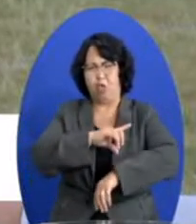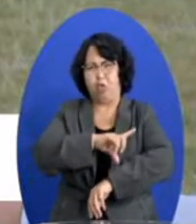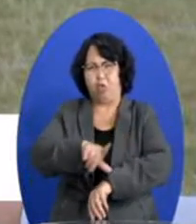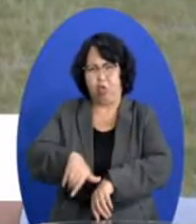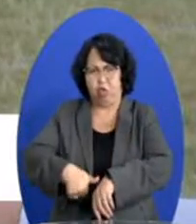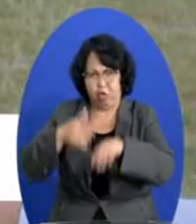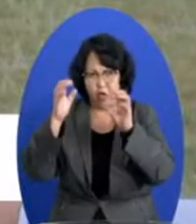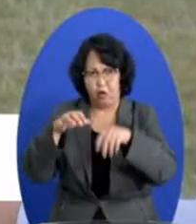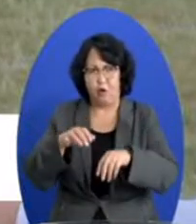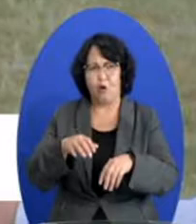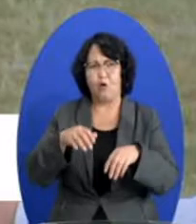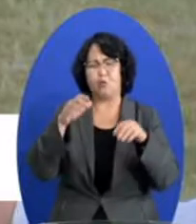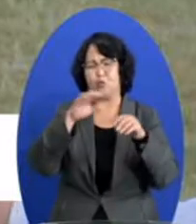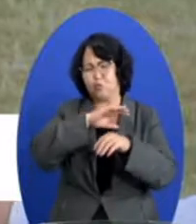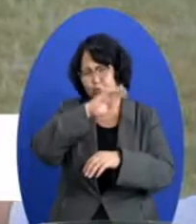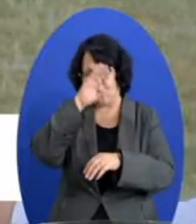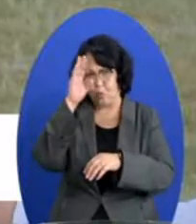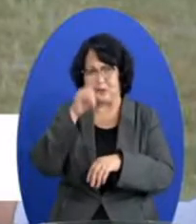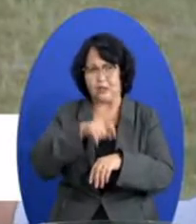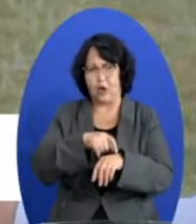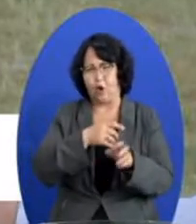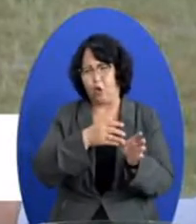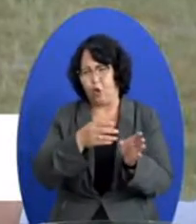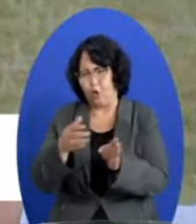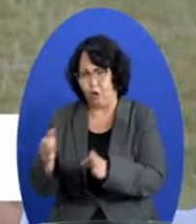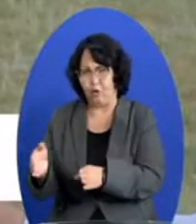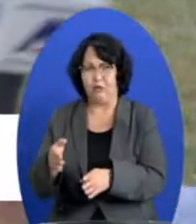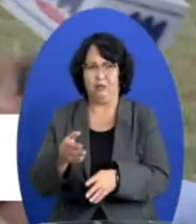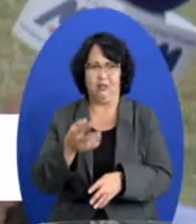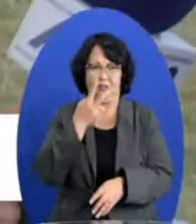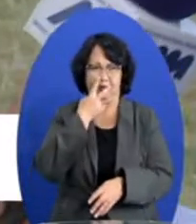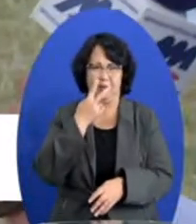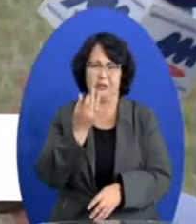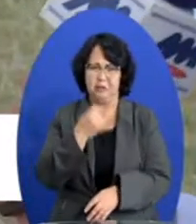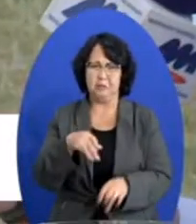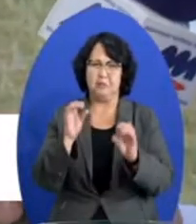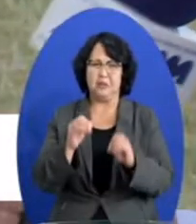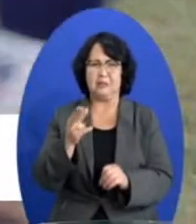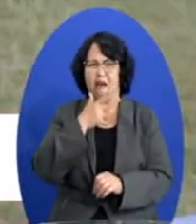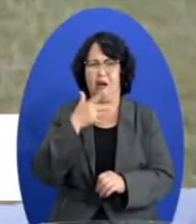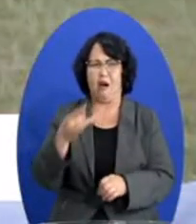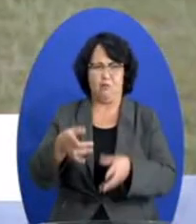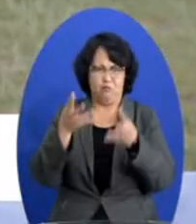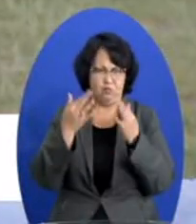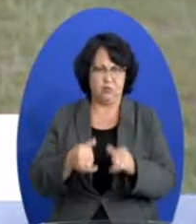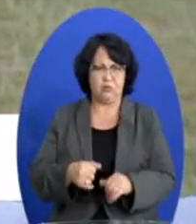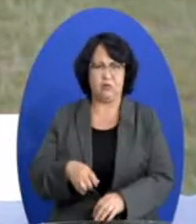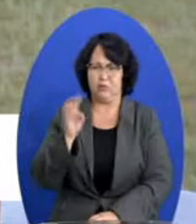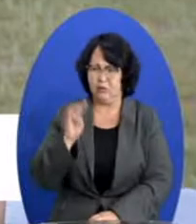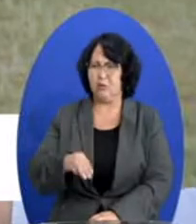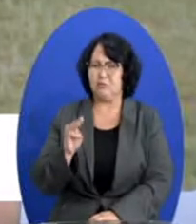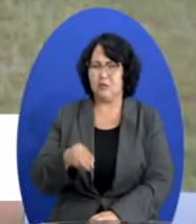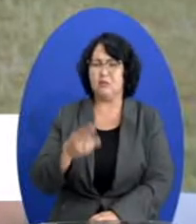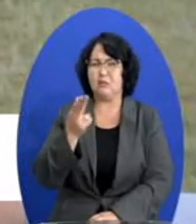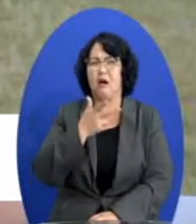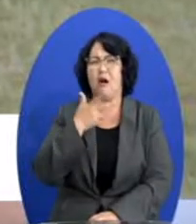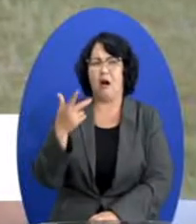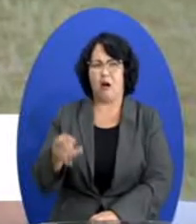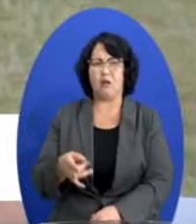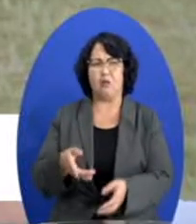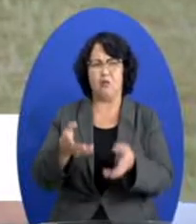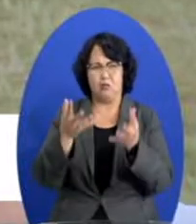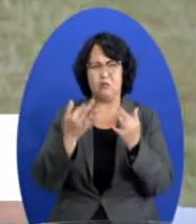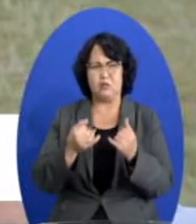чихоройч ордог, энэ 100 чихорой болдог болсон байна. Болсон гэв. Энэ жилийн үед бол цаг уурын их өөрчлөлт явагдаад байна. Цаг уурын ер нь өөрчлөлт дээр